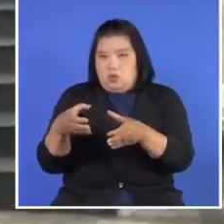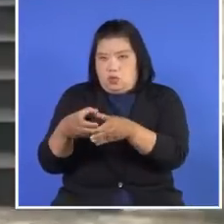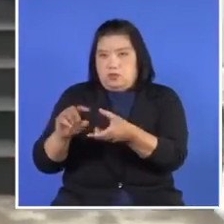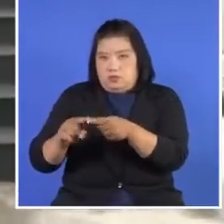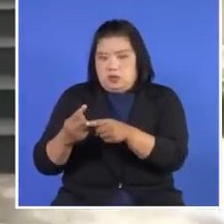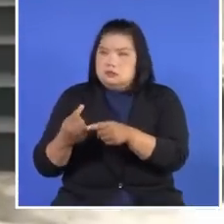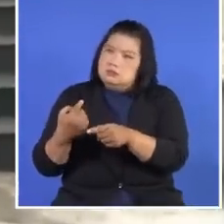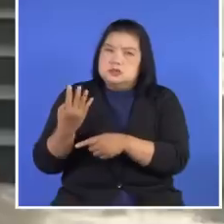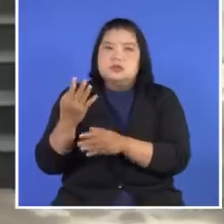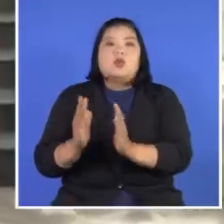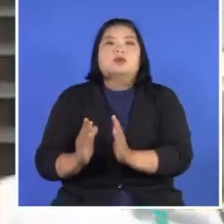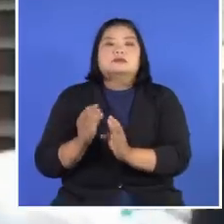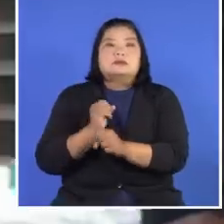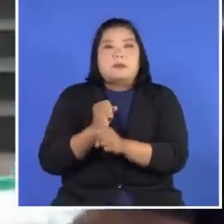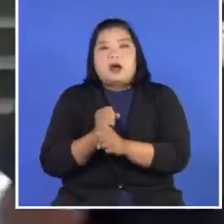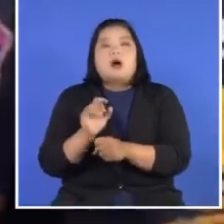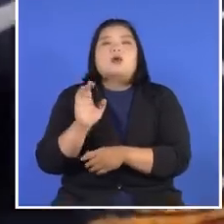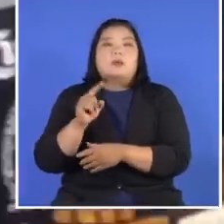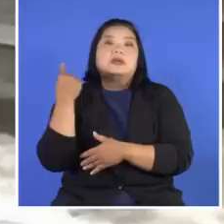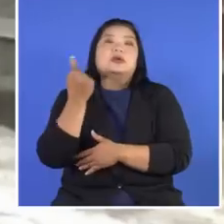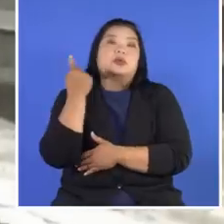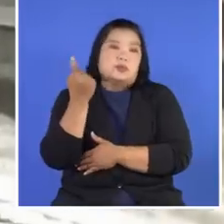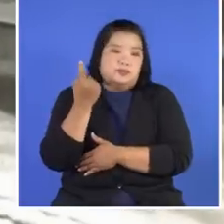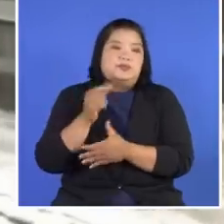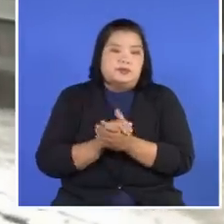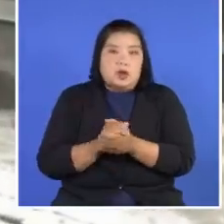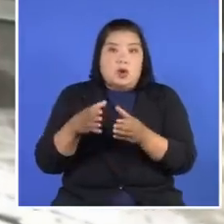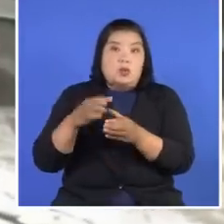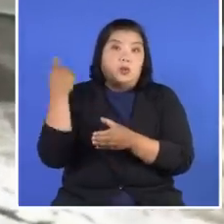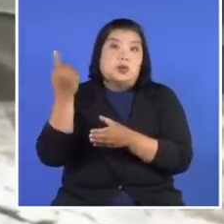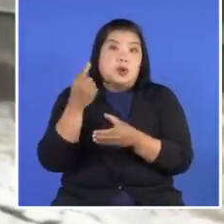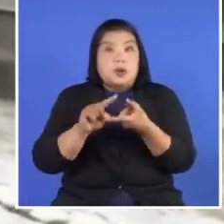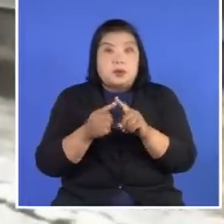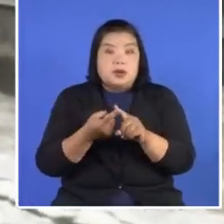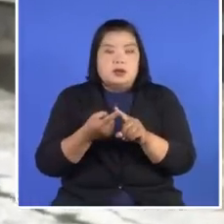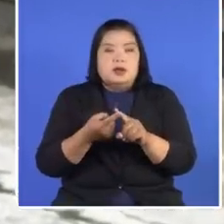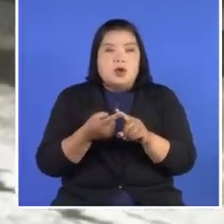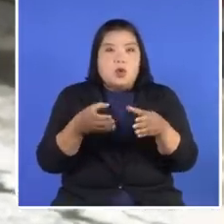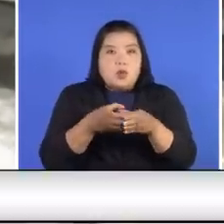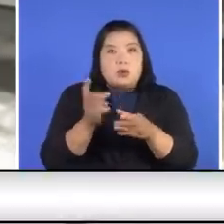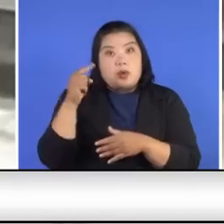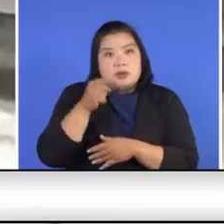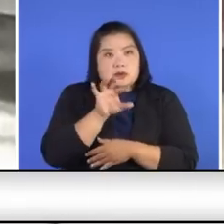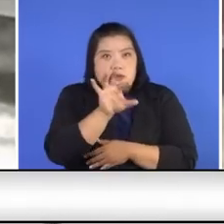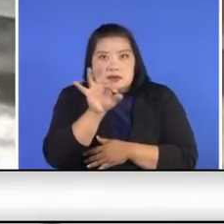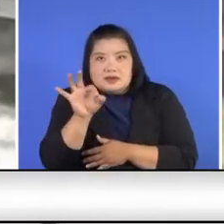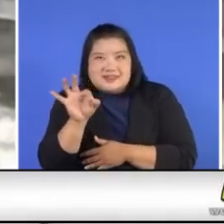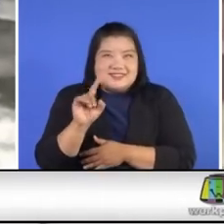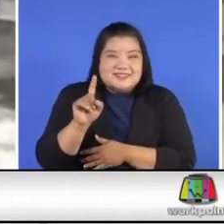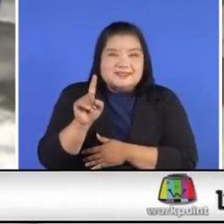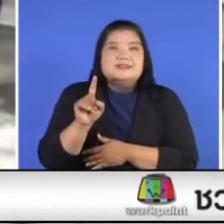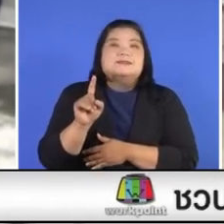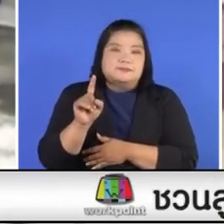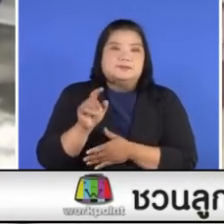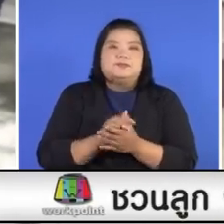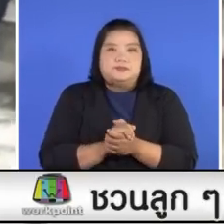วมเป็น4คนไปเที่ยวกันนะไปเที่ยวเขาเรียกว่าไปเที่ยวอาบอบและก็นวดนี่นะครับเนี่ยทีนี้